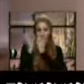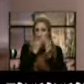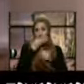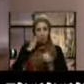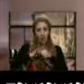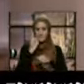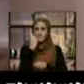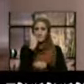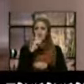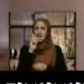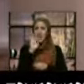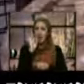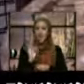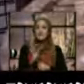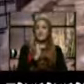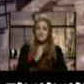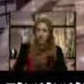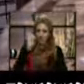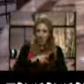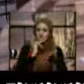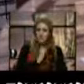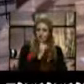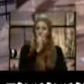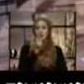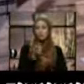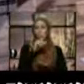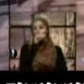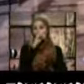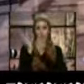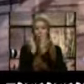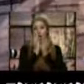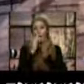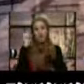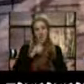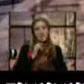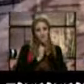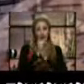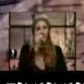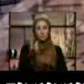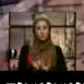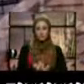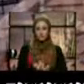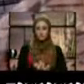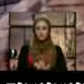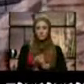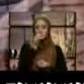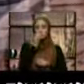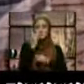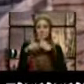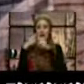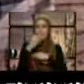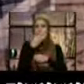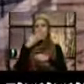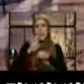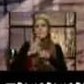انا اعيد صياغه ترتيب اولوياتي مره اخرى. يعني ضرب مثال تعودنا